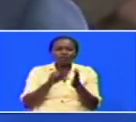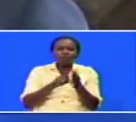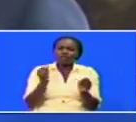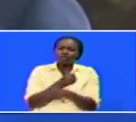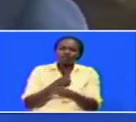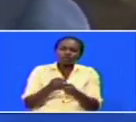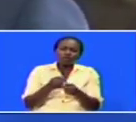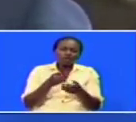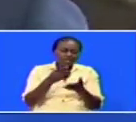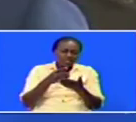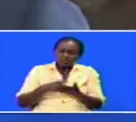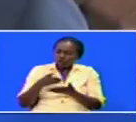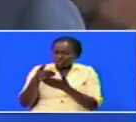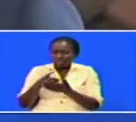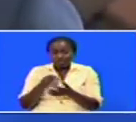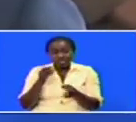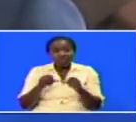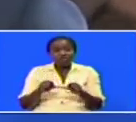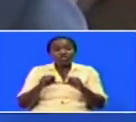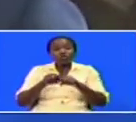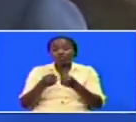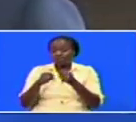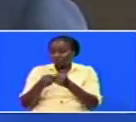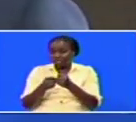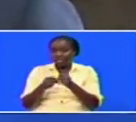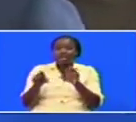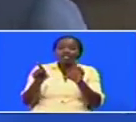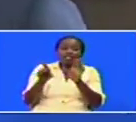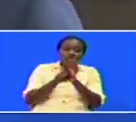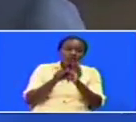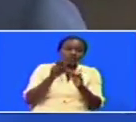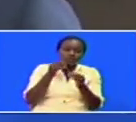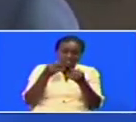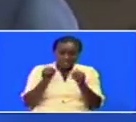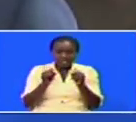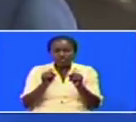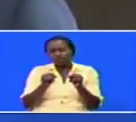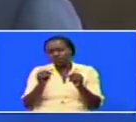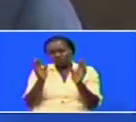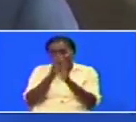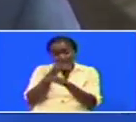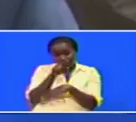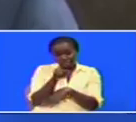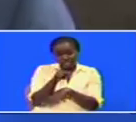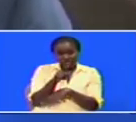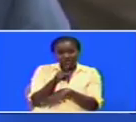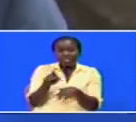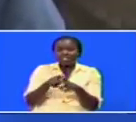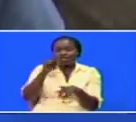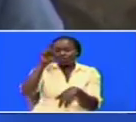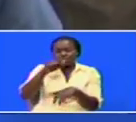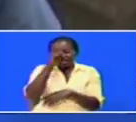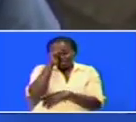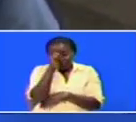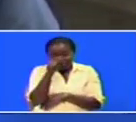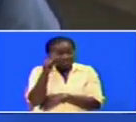also continue breaking the same law with which you are trying to give yourself an umbrella. So we need all to respect the law, and I